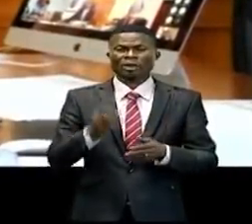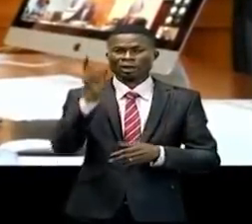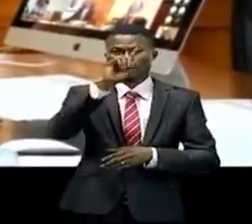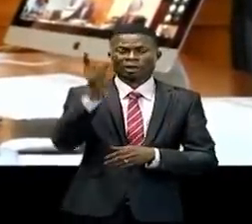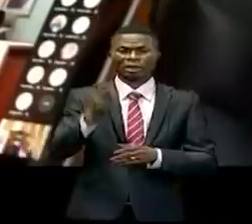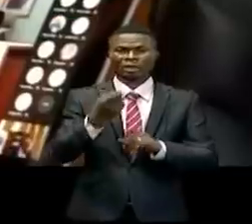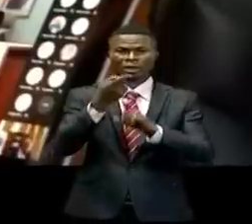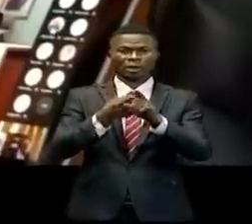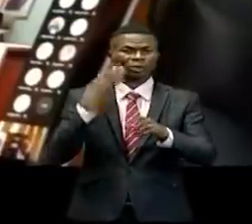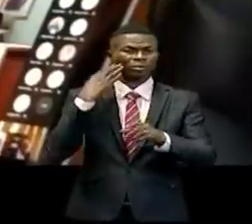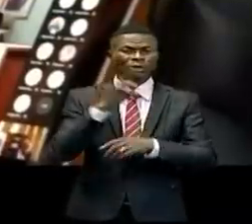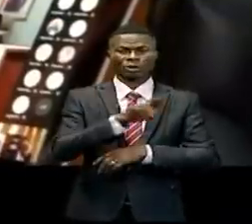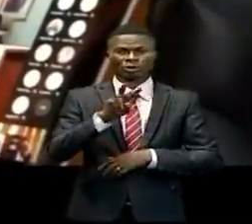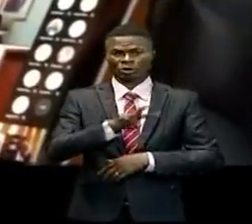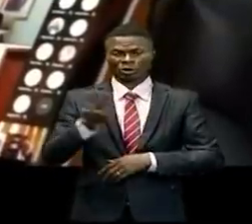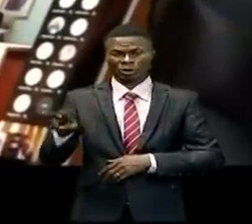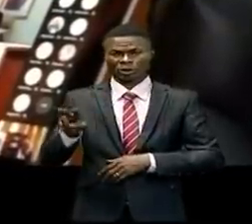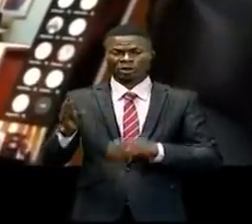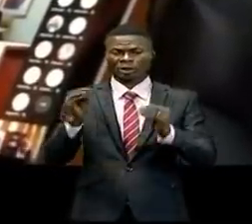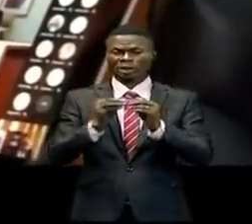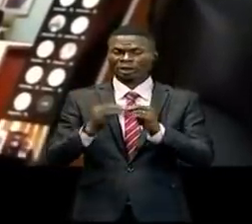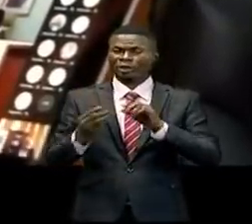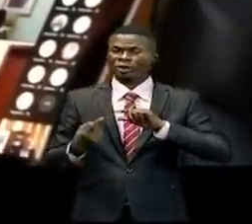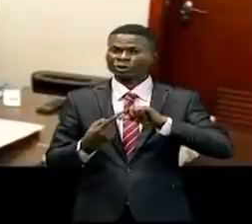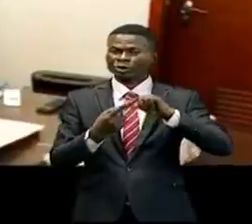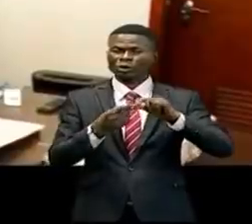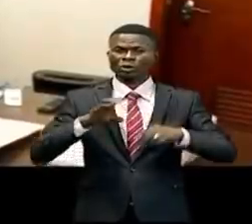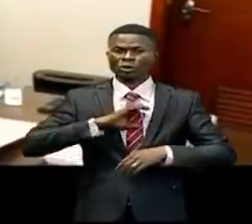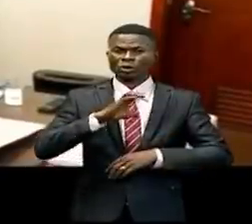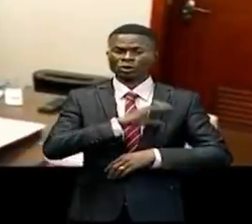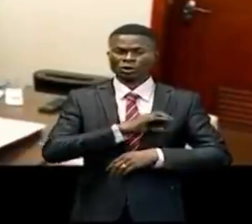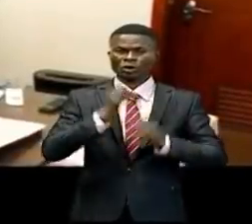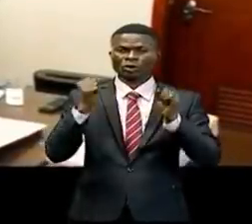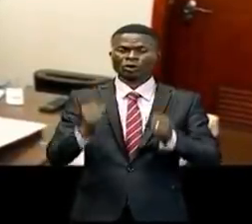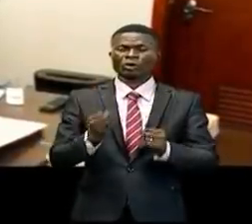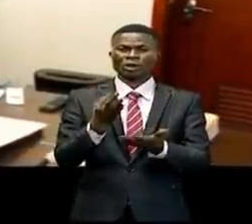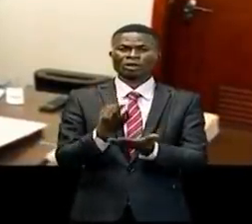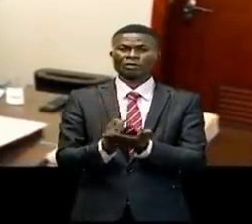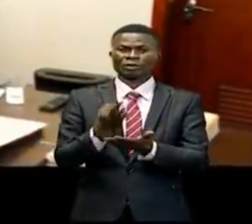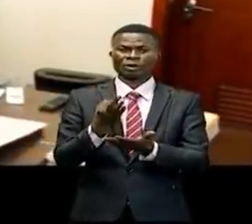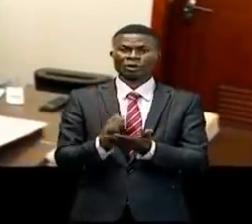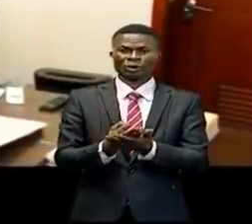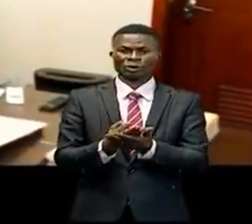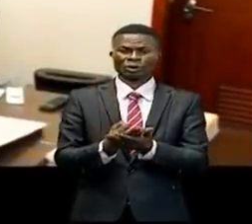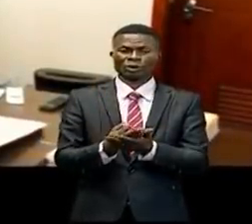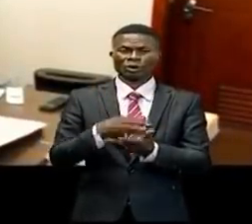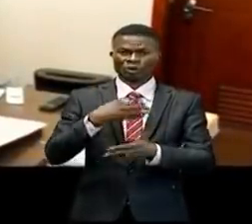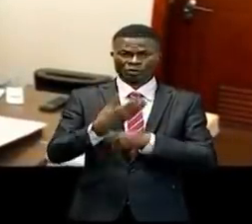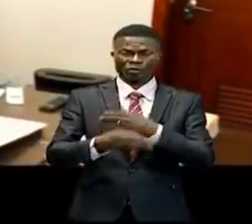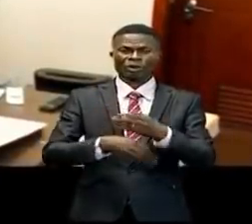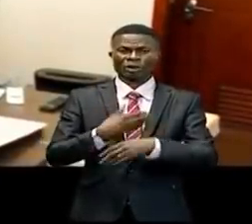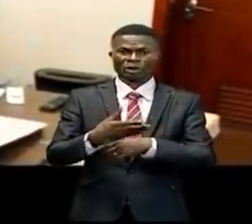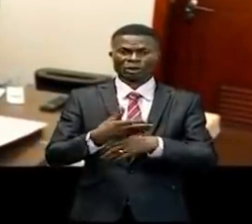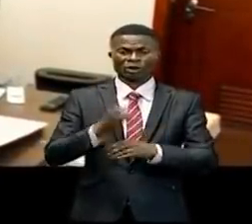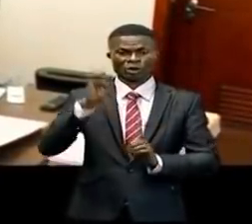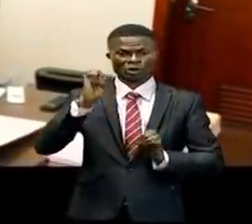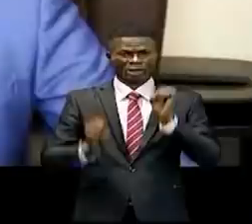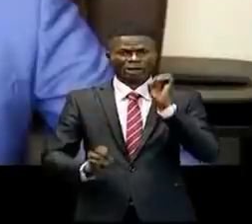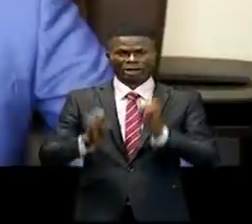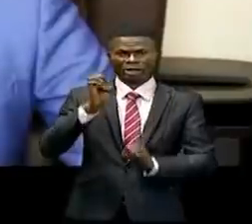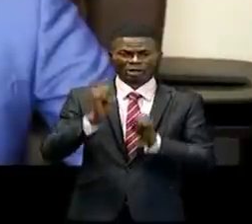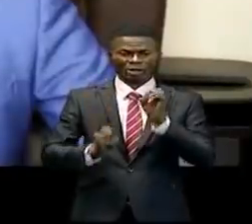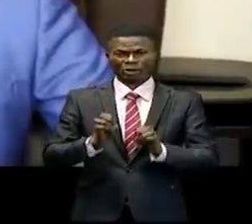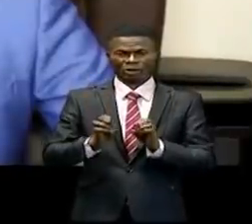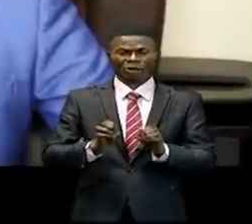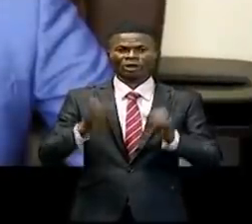mai 2022 une réunion extraordinaire du comité de stabilité financière pour procéder à une évaluation holistique de